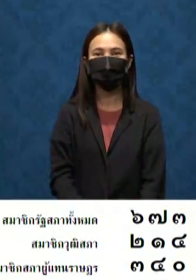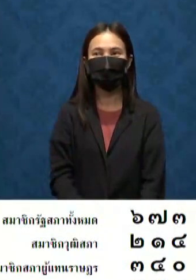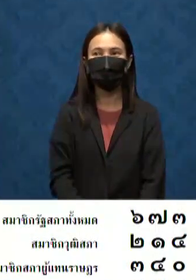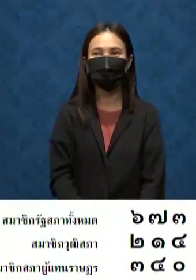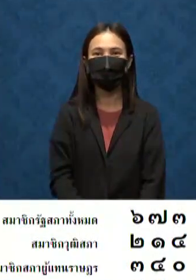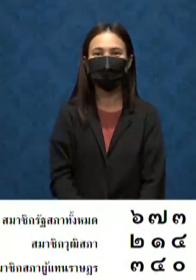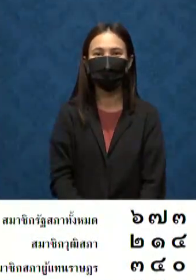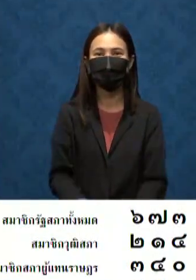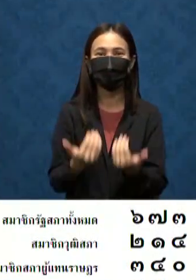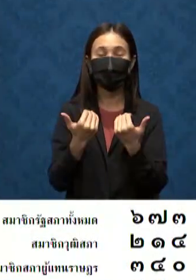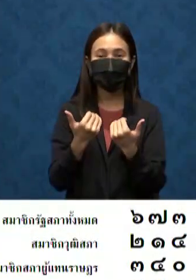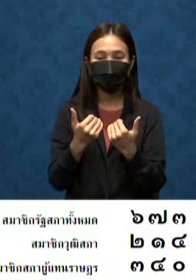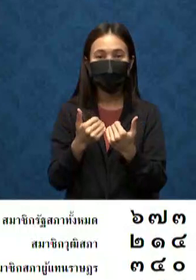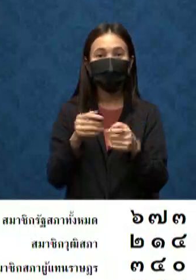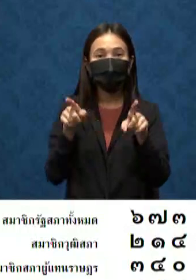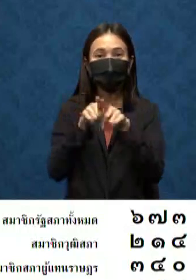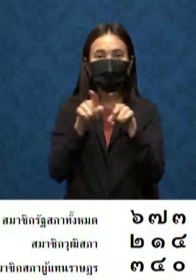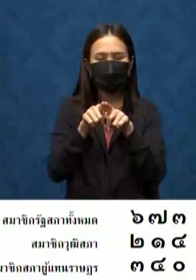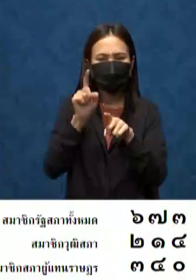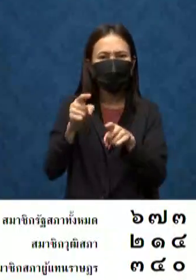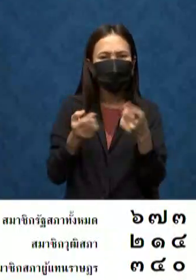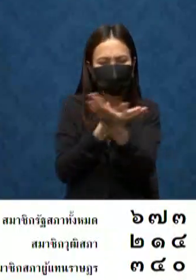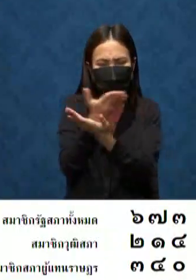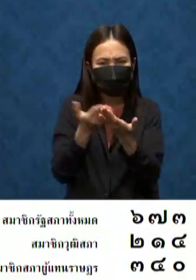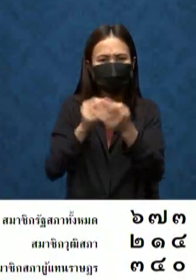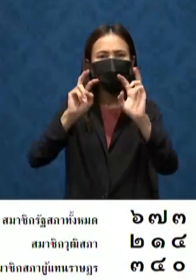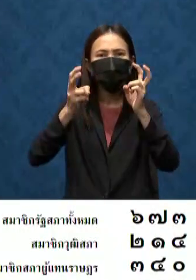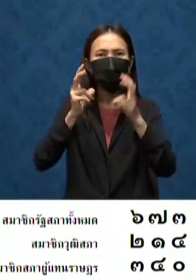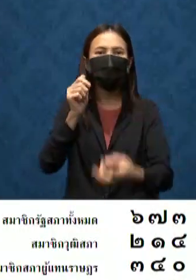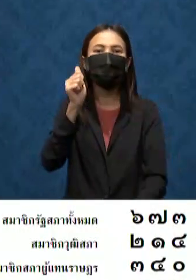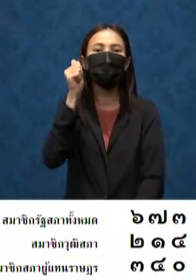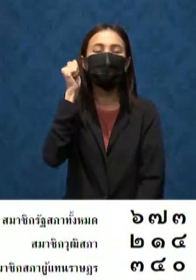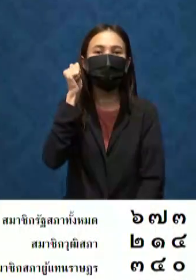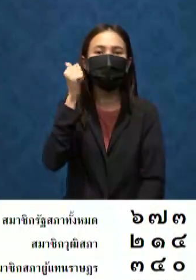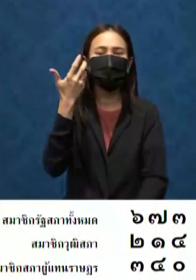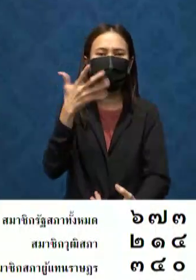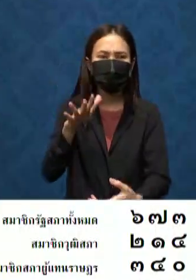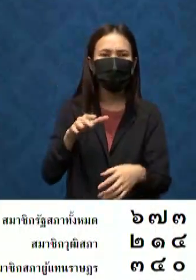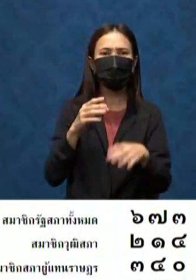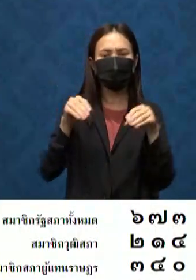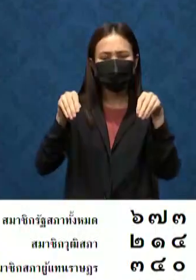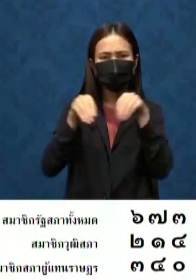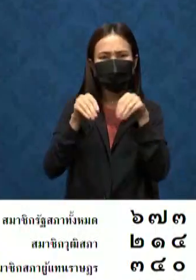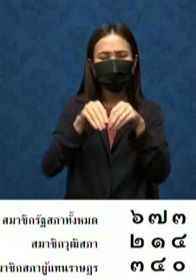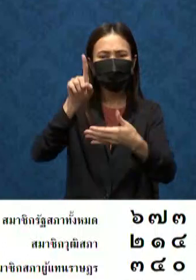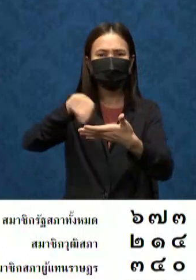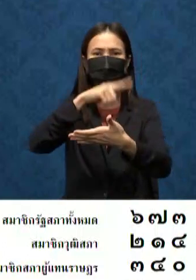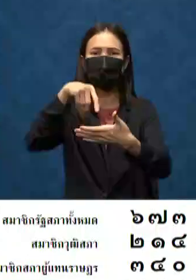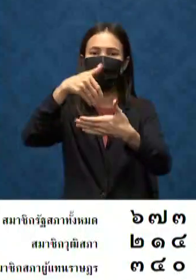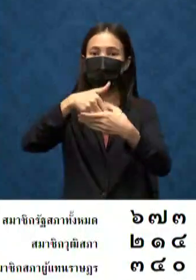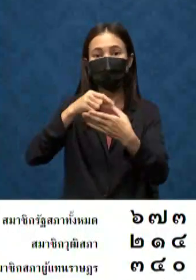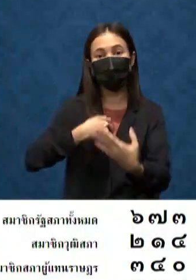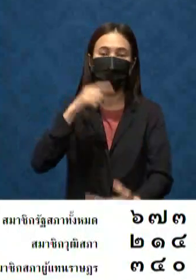กำลังถูกให้มาพิจารณาในเรื่องเดิมแล้วมีการเมืองใกล้การเลือกตั้งหรือไม่ผมไม่ทราบ